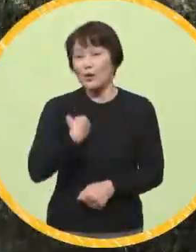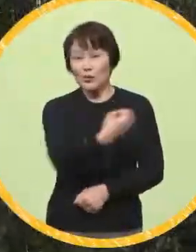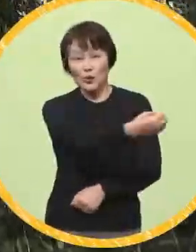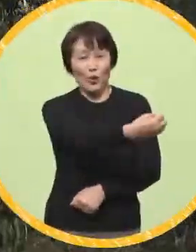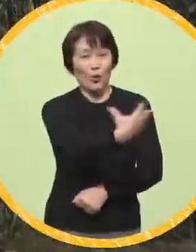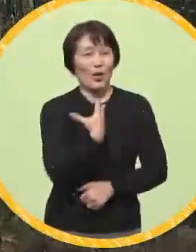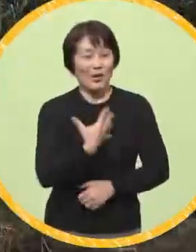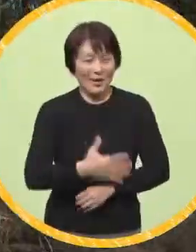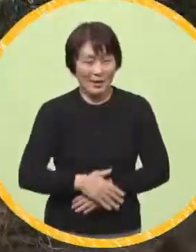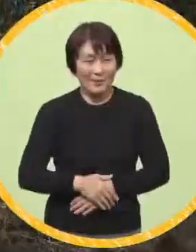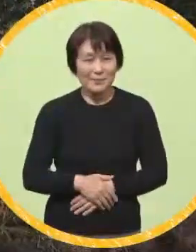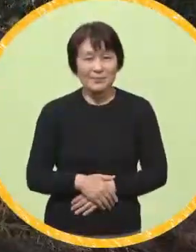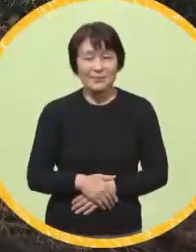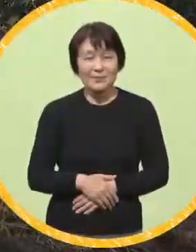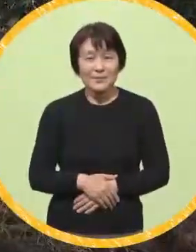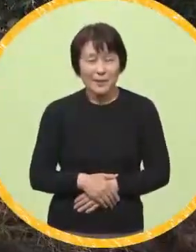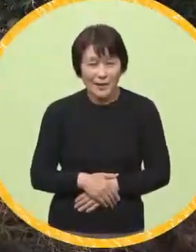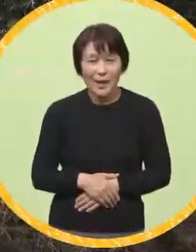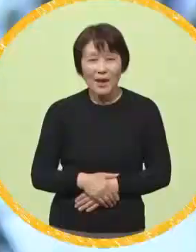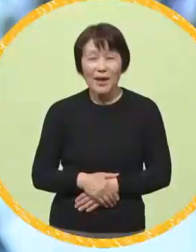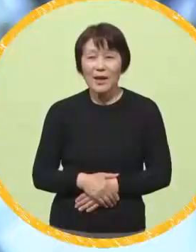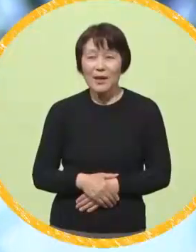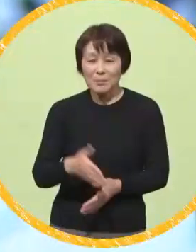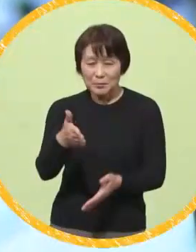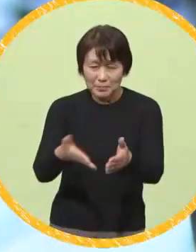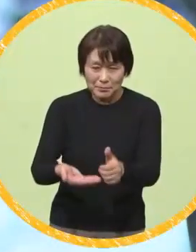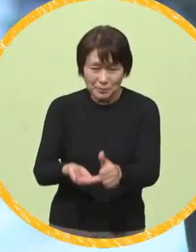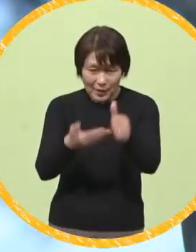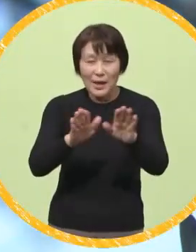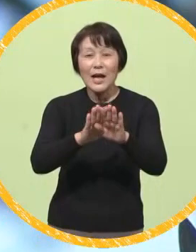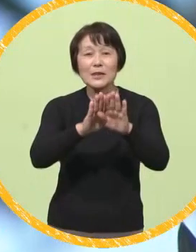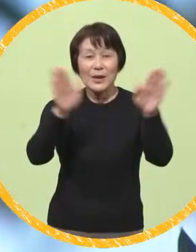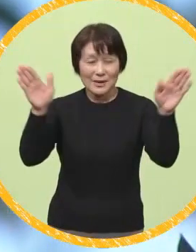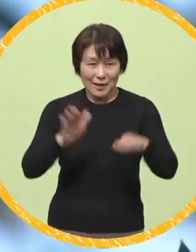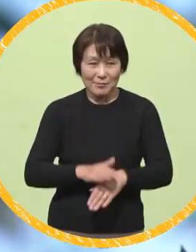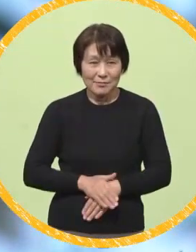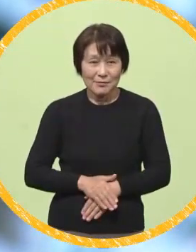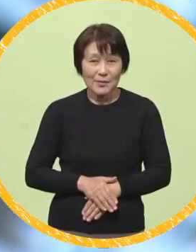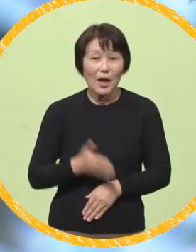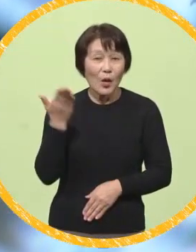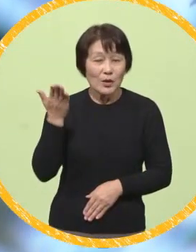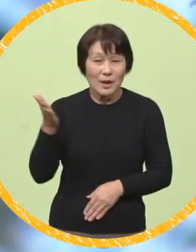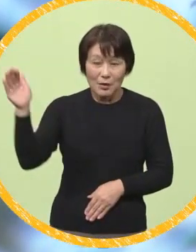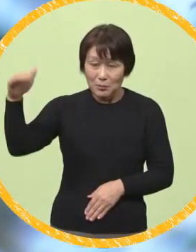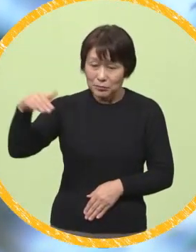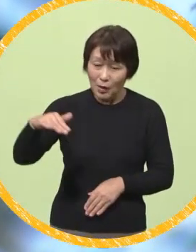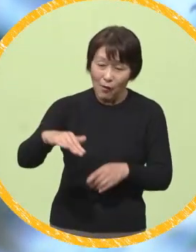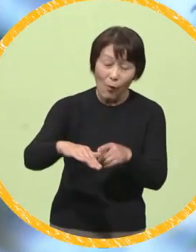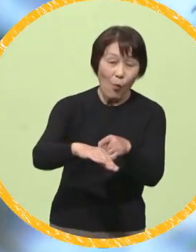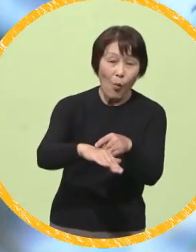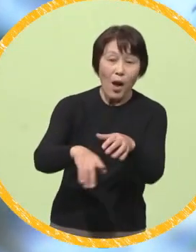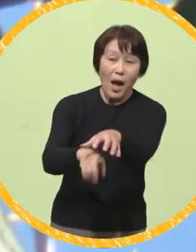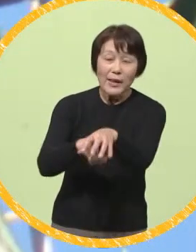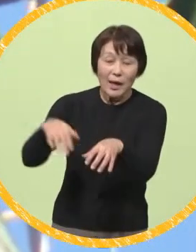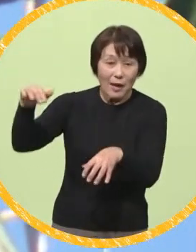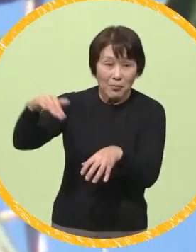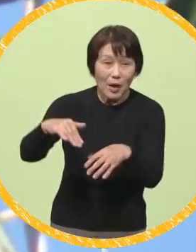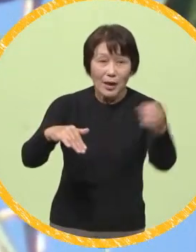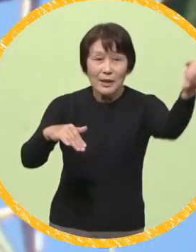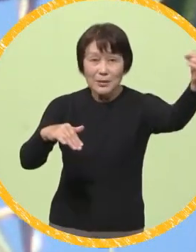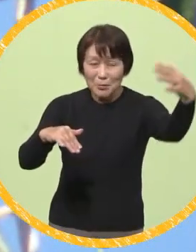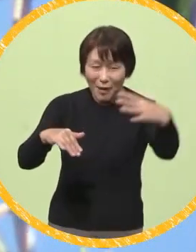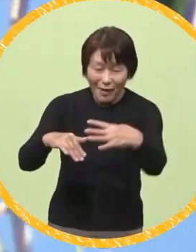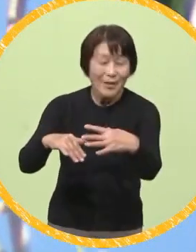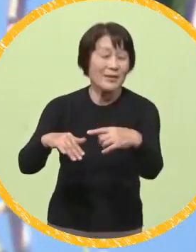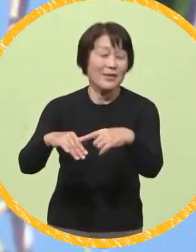ことを聞いて、で始めました。この畑が全体的に南向いてますんで、日照条件がすごく良くて、